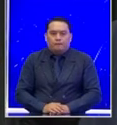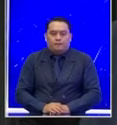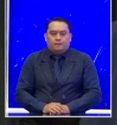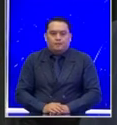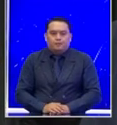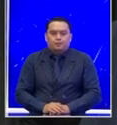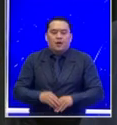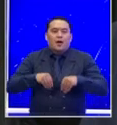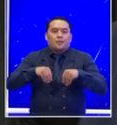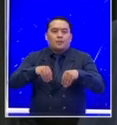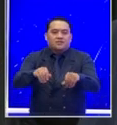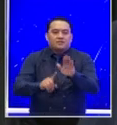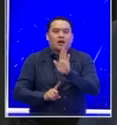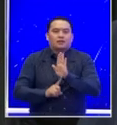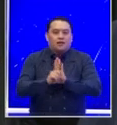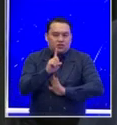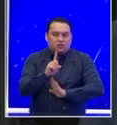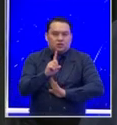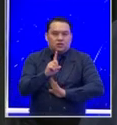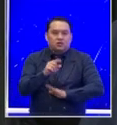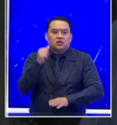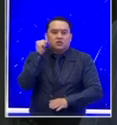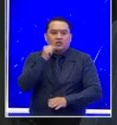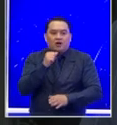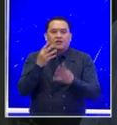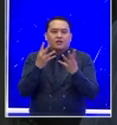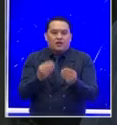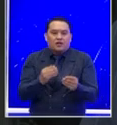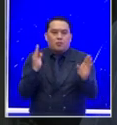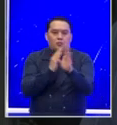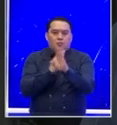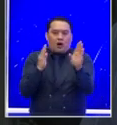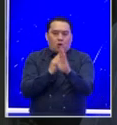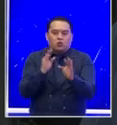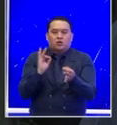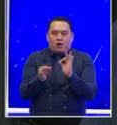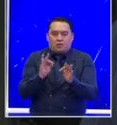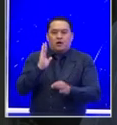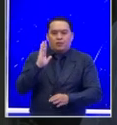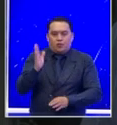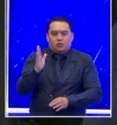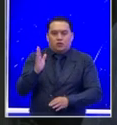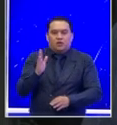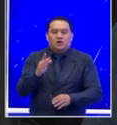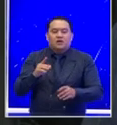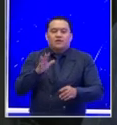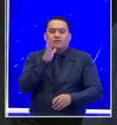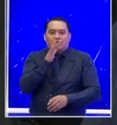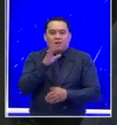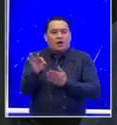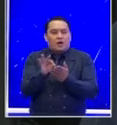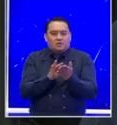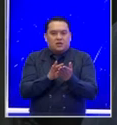Уже посевная началась. Завтрашнего дня уже погода устаканится, все нормально будет. И сроки должны провести